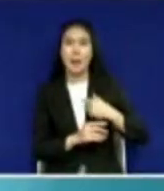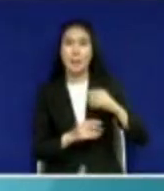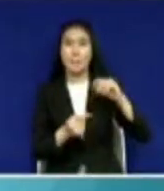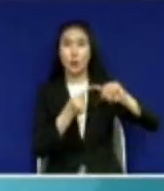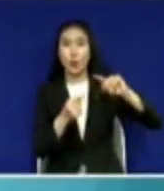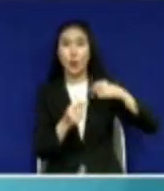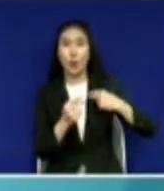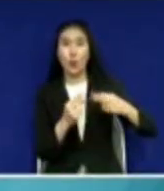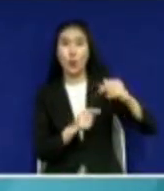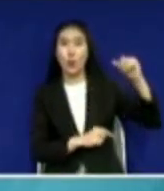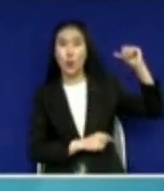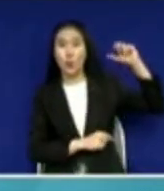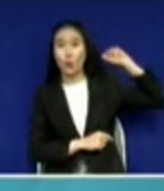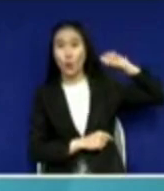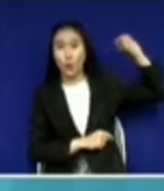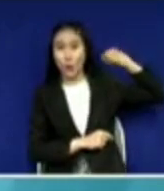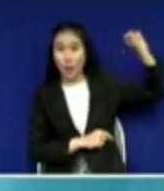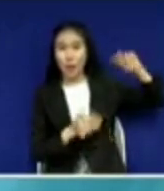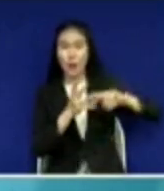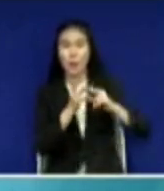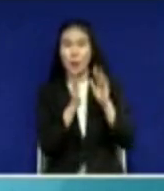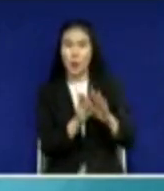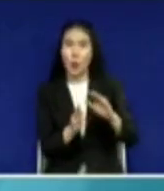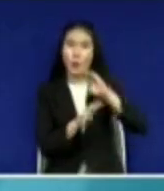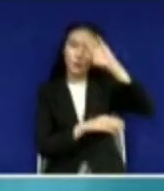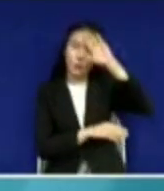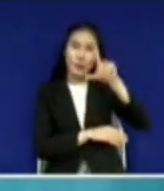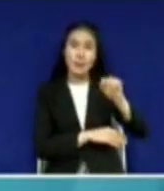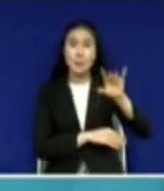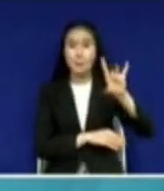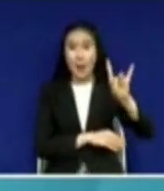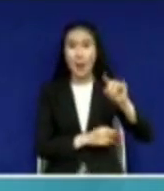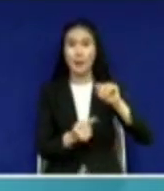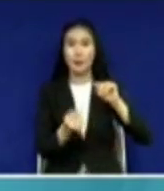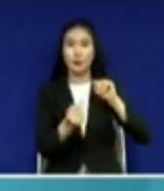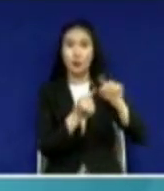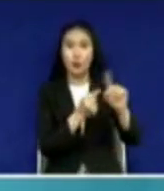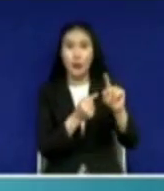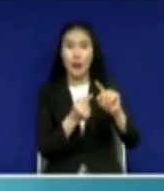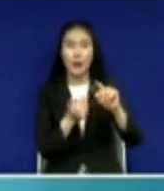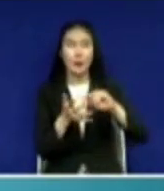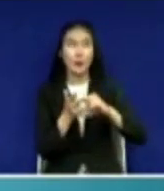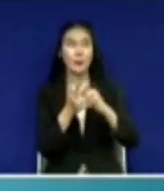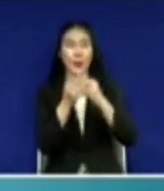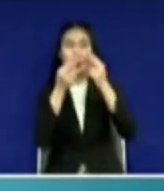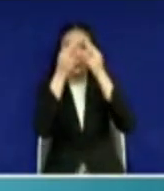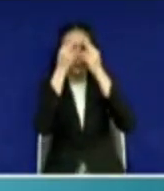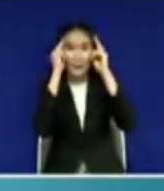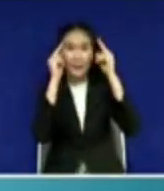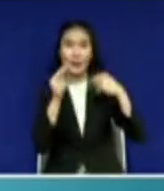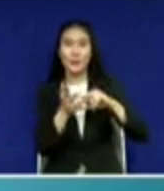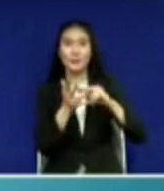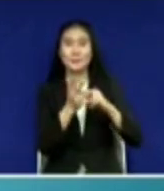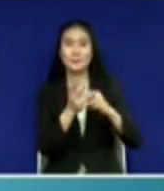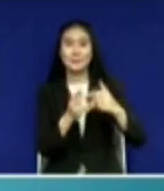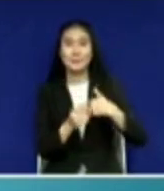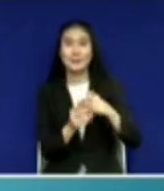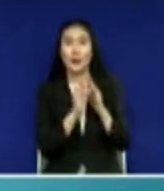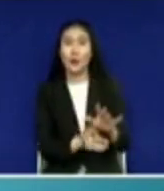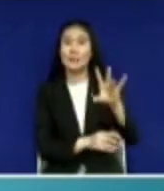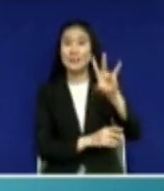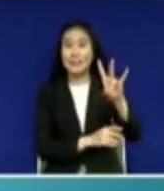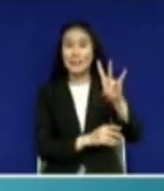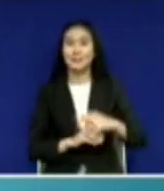พบผู้ป่วยจำนวน28รายตามมาด้วยสหรัฐอาหรับเอมิเรตส์10รายซาอุดิอาระเบีย7ร